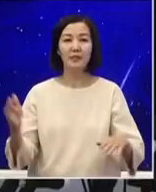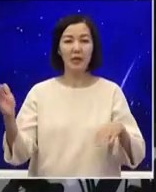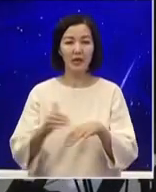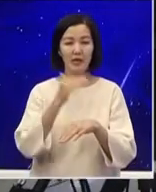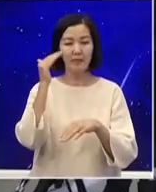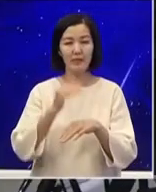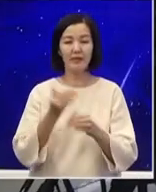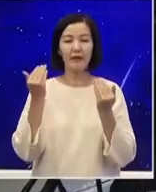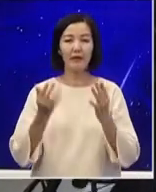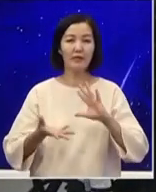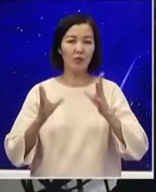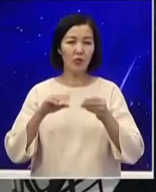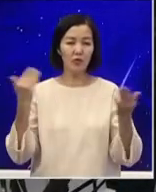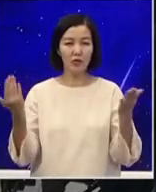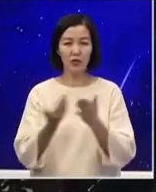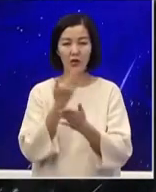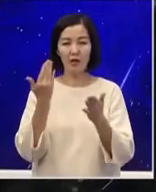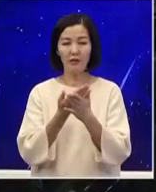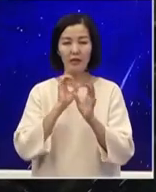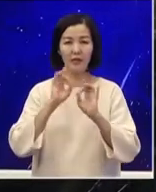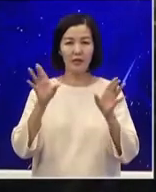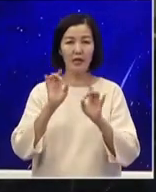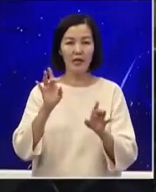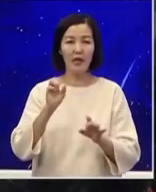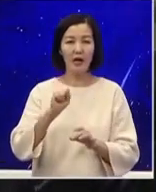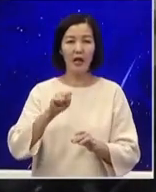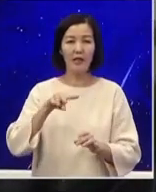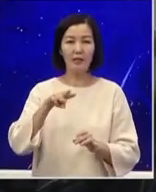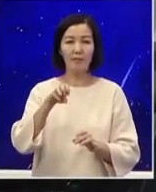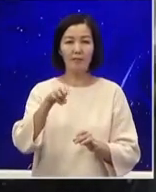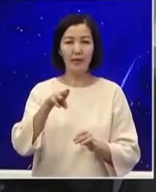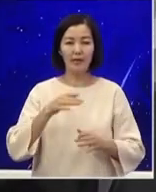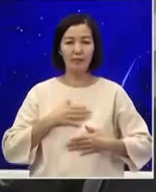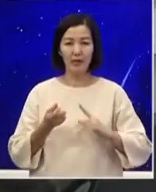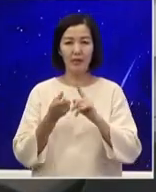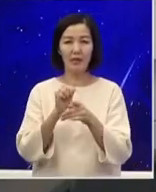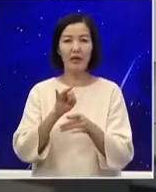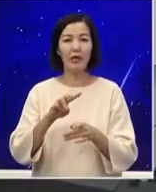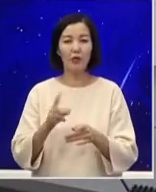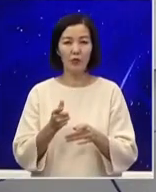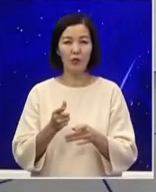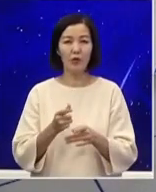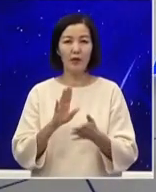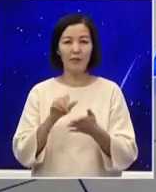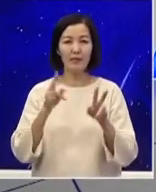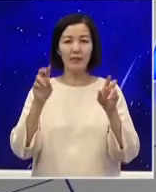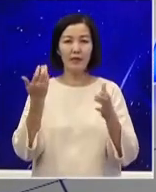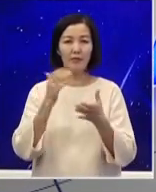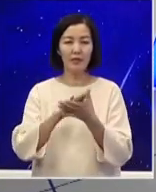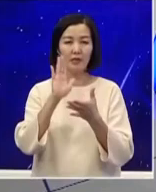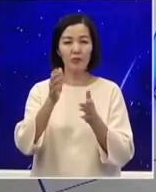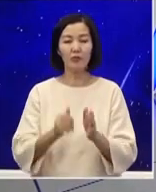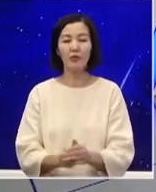Ассаламу алейкум, қадірменді көрермен. Эфирде қорытынды жаңалықтар. Студияда Алмат Хамид, сол додырмада Айгүл Жұмашқызы. Бүгін